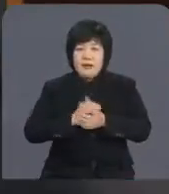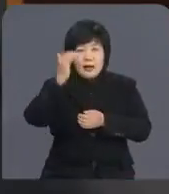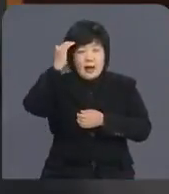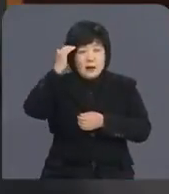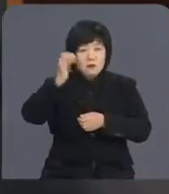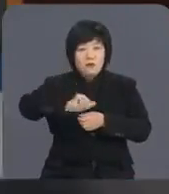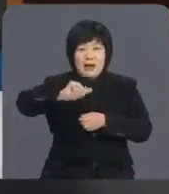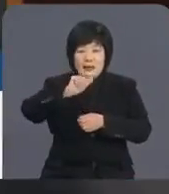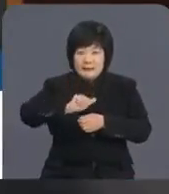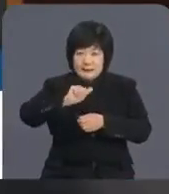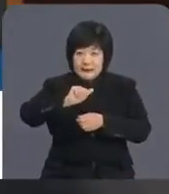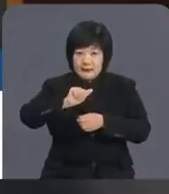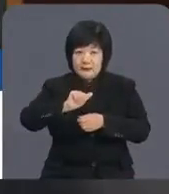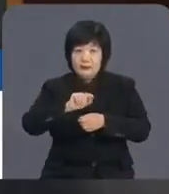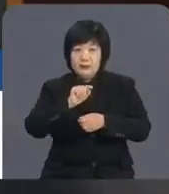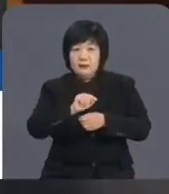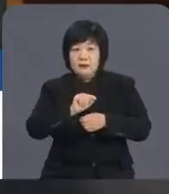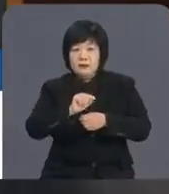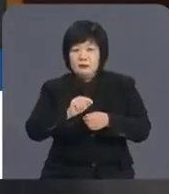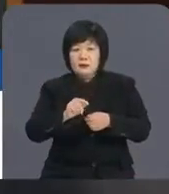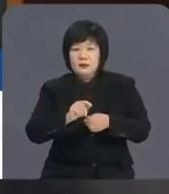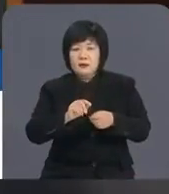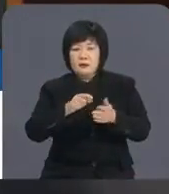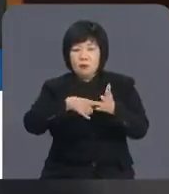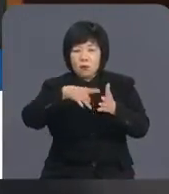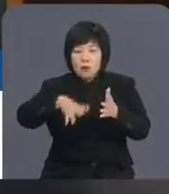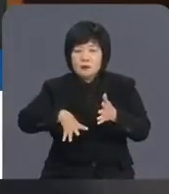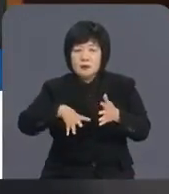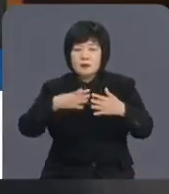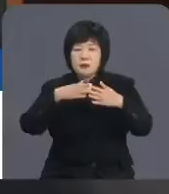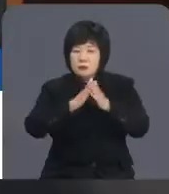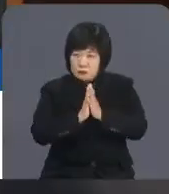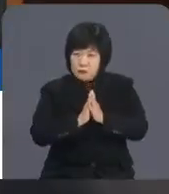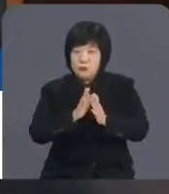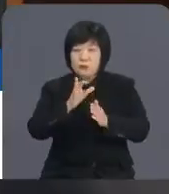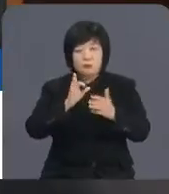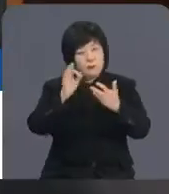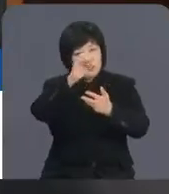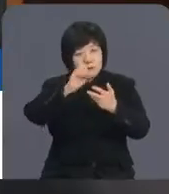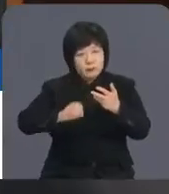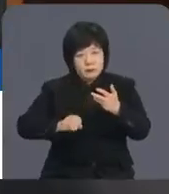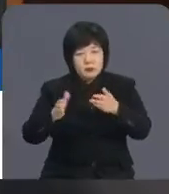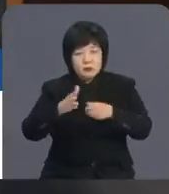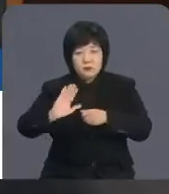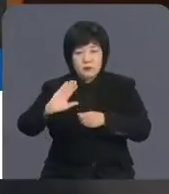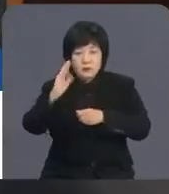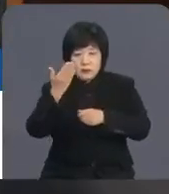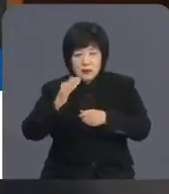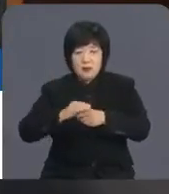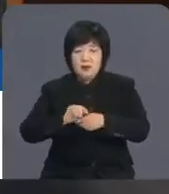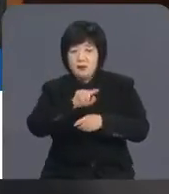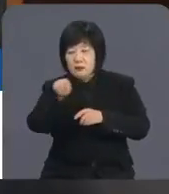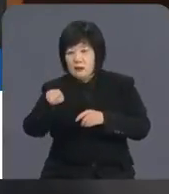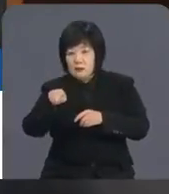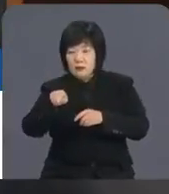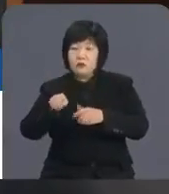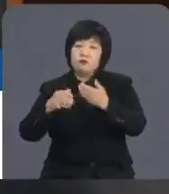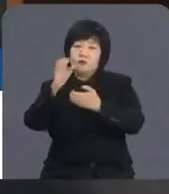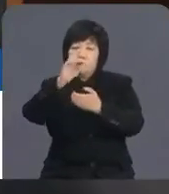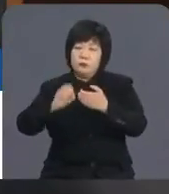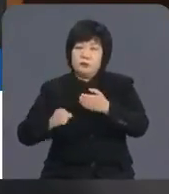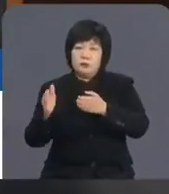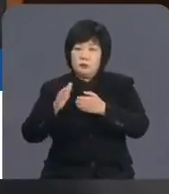에서는 강세 철 배율이 약간 80퍼센트 때 수준이었는데 icl 에서는 야쿠 싶었을 때